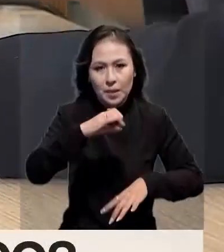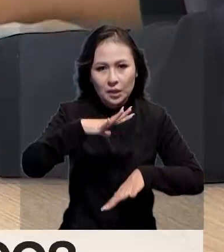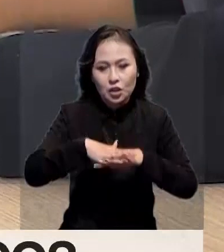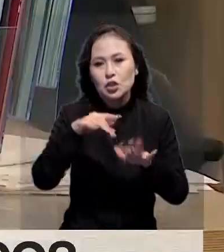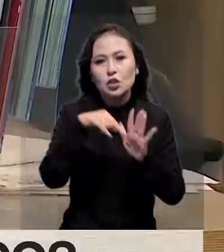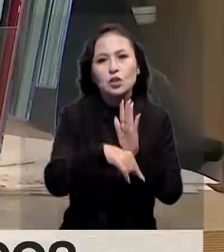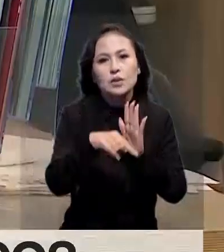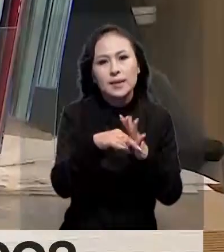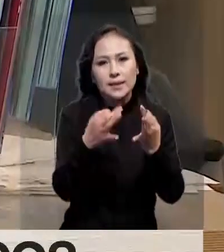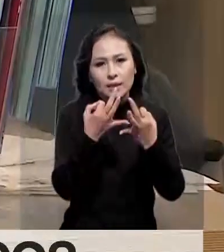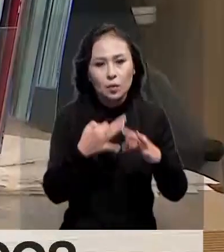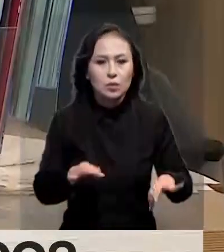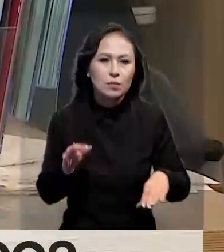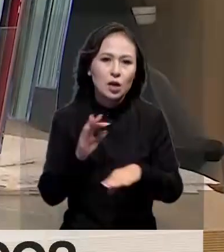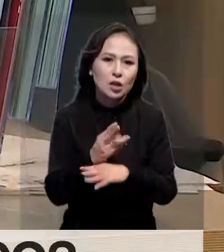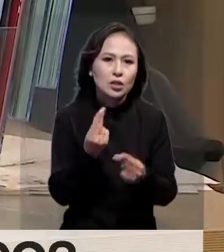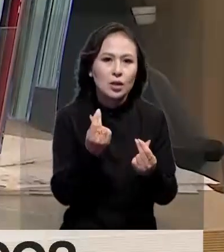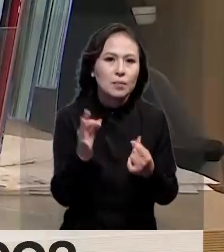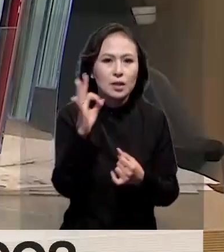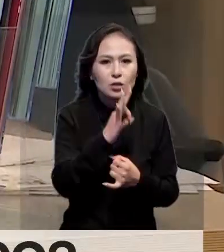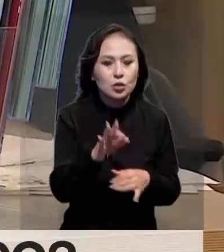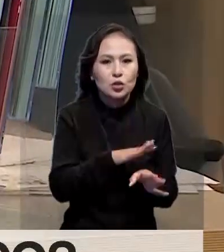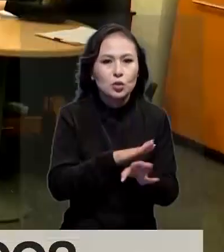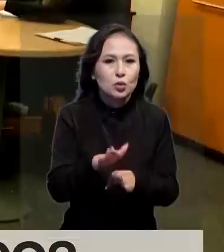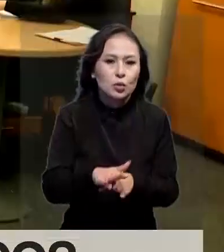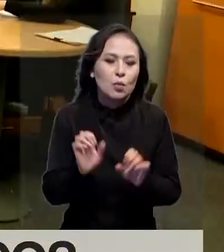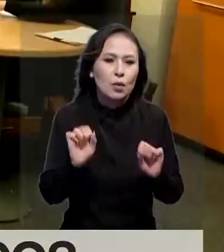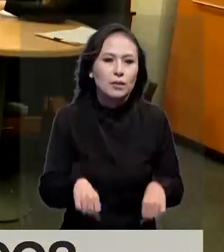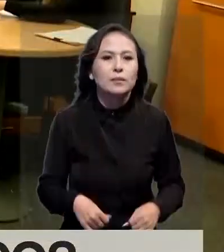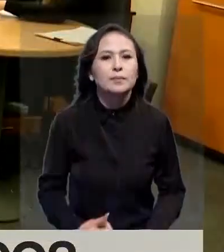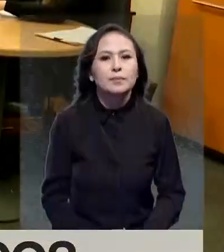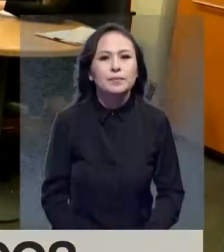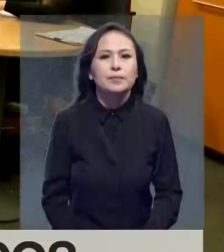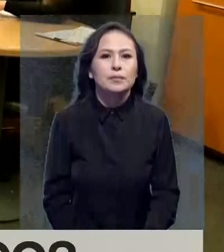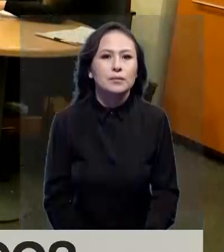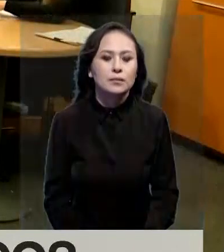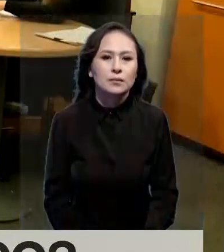arkılı banktın ışkı jüyesine erken qosılıp, karşılık operasyalarda jürgüzüge bolat.